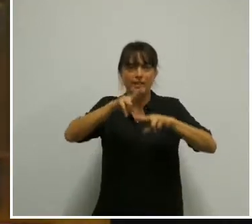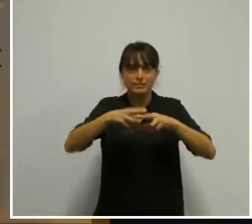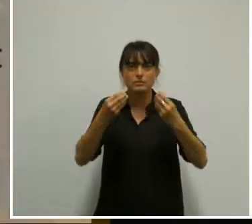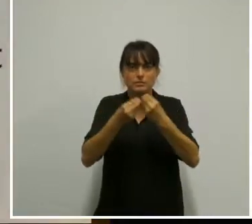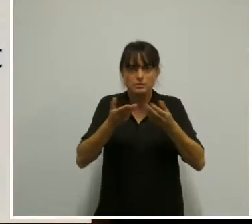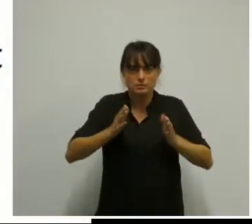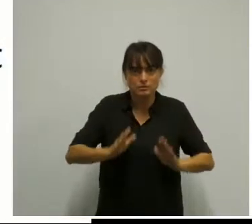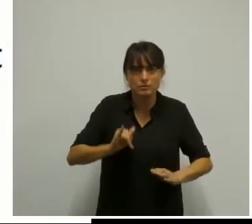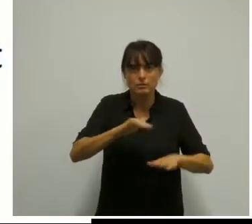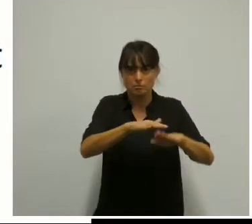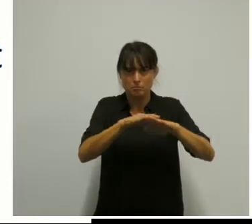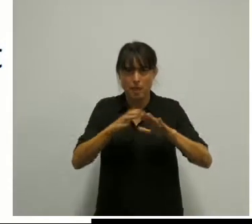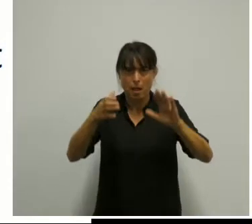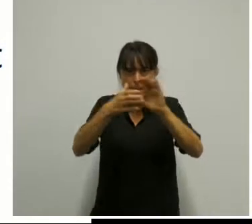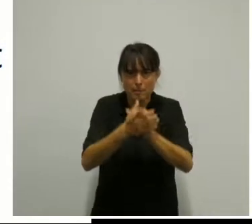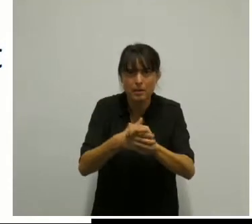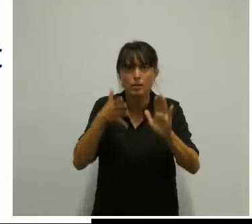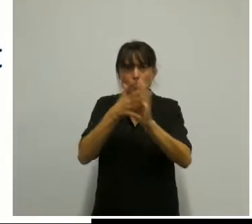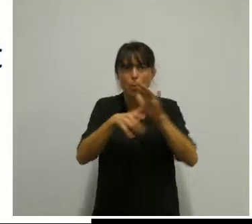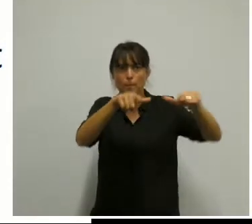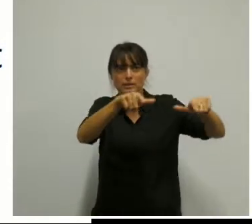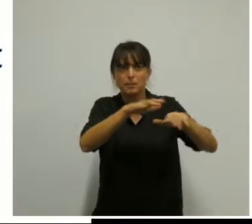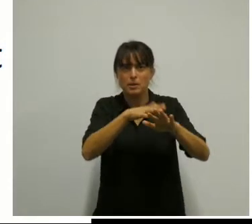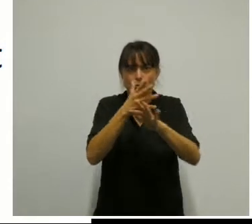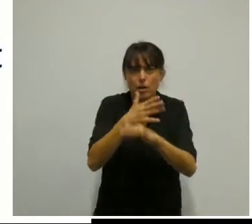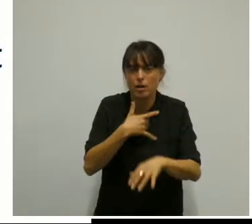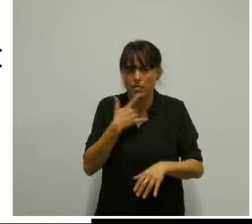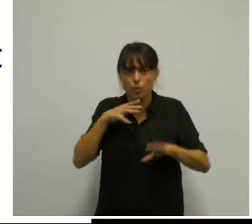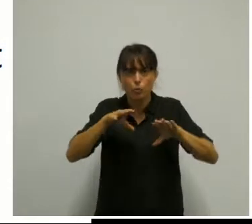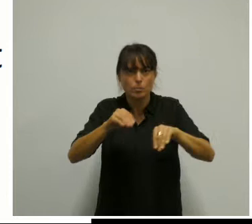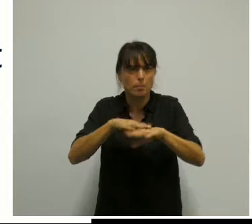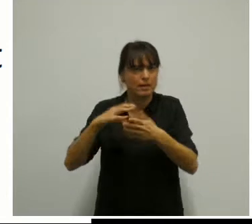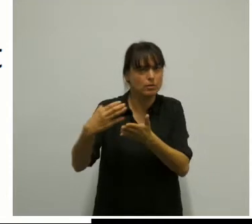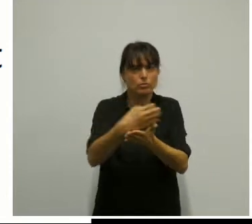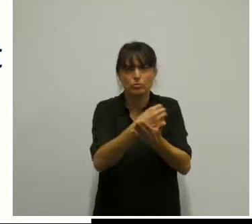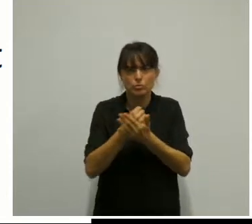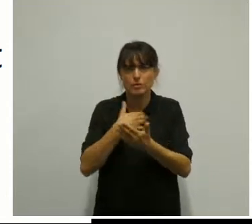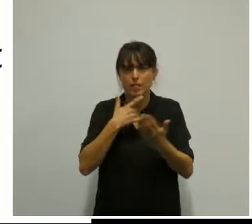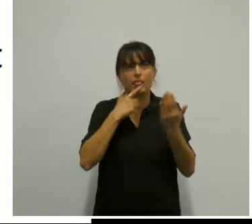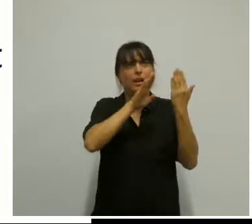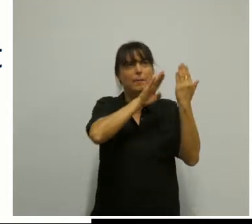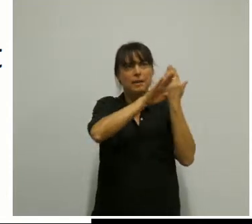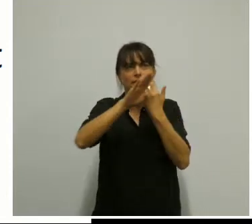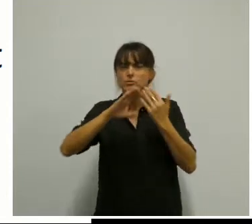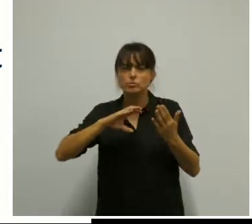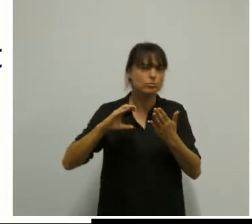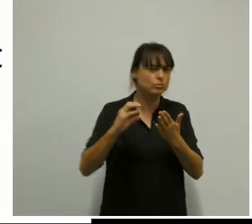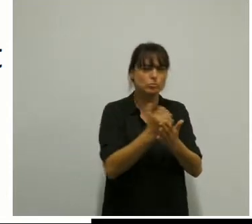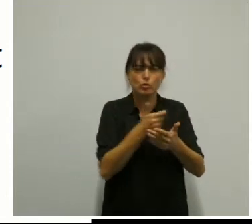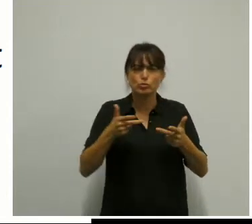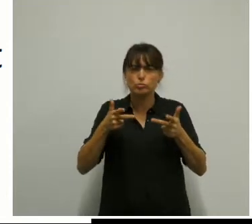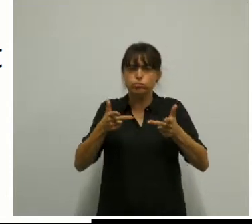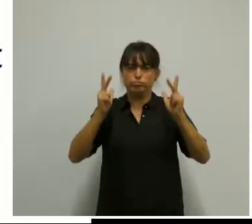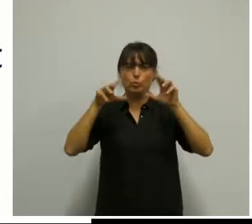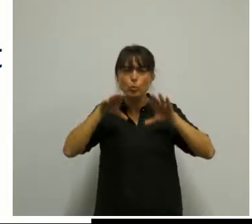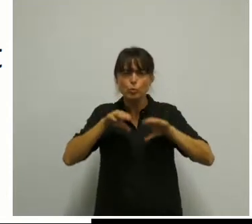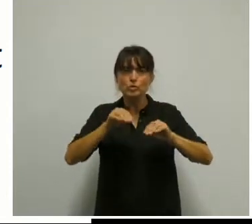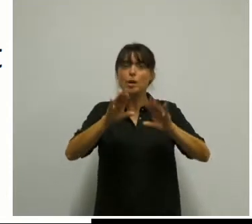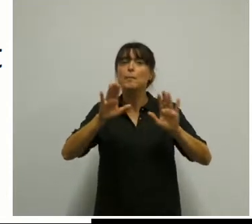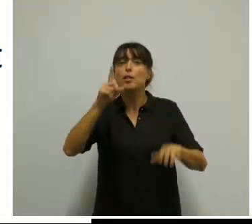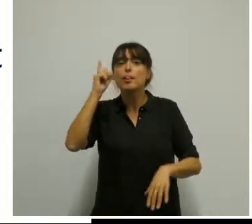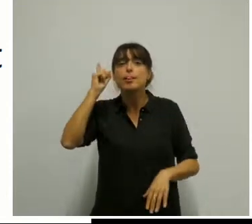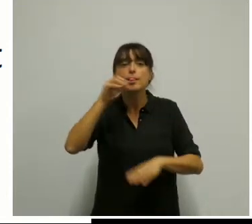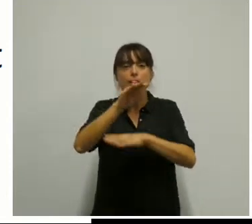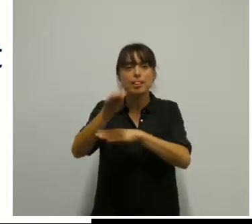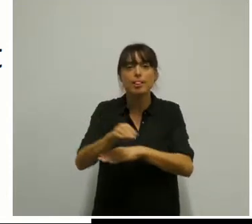van convidar els amics, tindreu pista per jugar. Vull dir, què hem de fer? Hem d'educar que tothom tingui cura i respecte a això, perquè hi ha moltes coses que són de